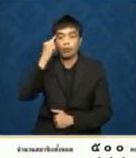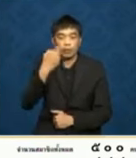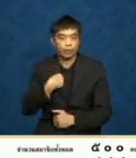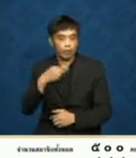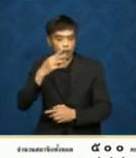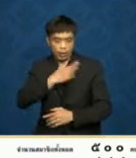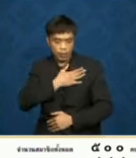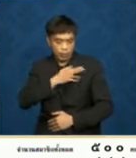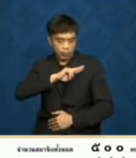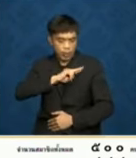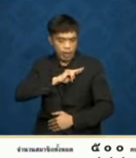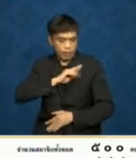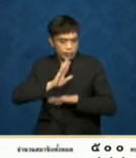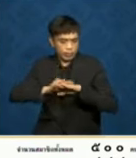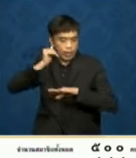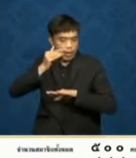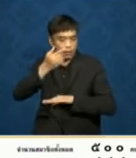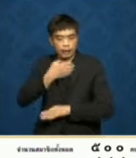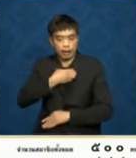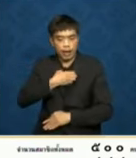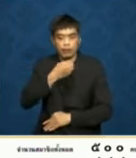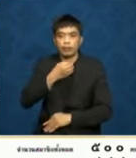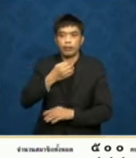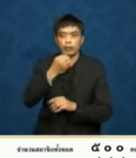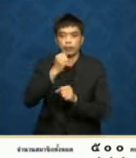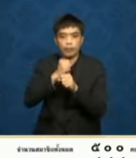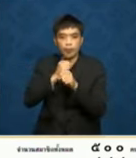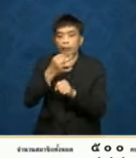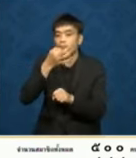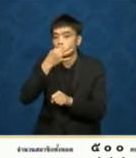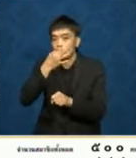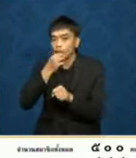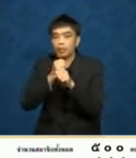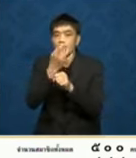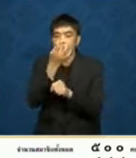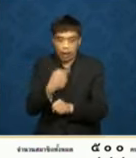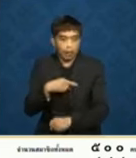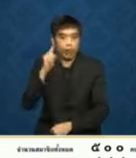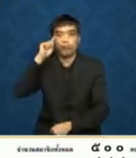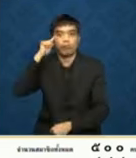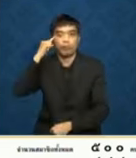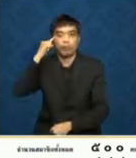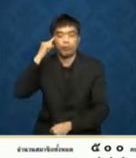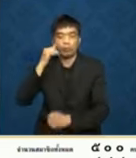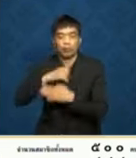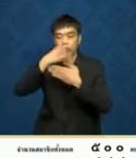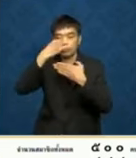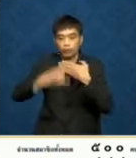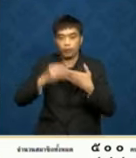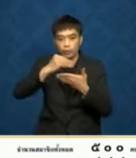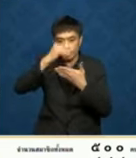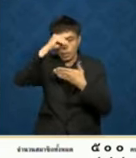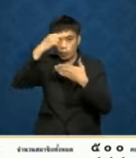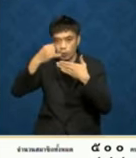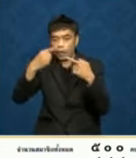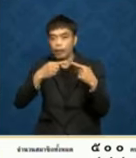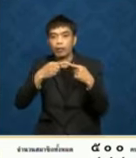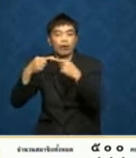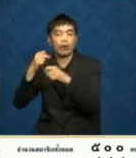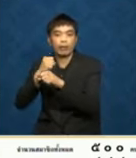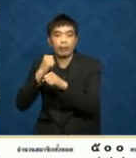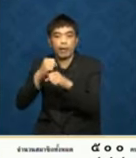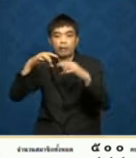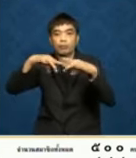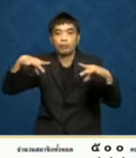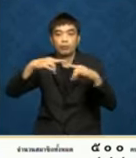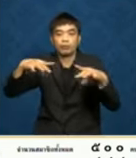ัเองไม่เจอก็เสยเวลาเสียเงิน เสียทอง กับการเรีนสุดท้ายจบมา %300 tableงานกไม่ต